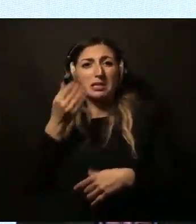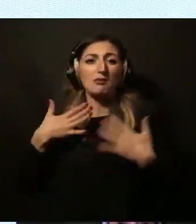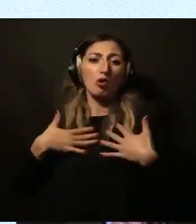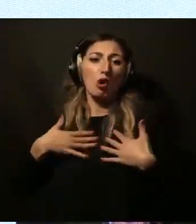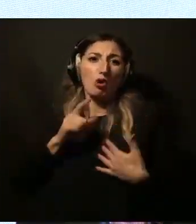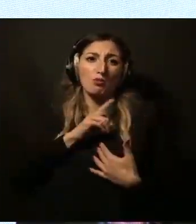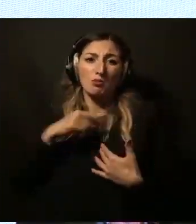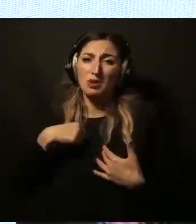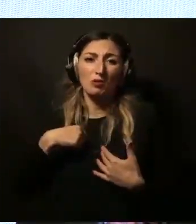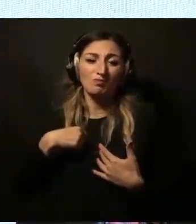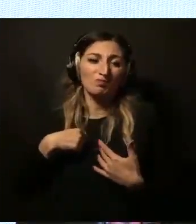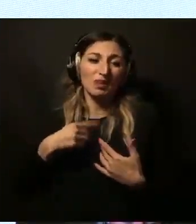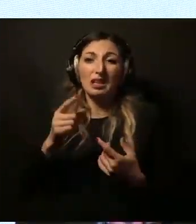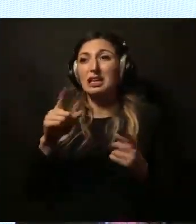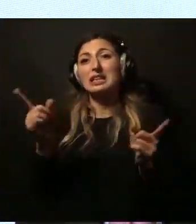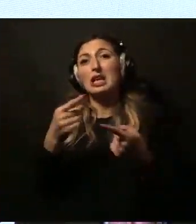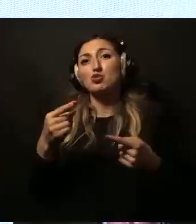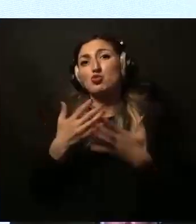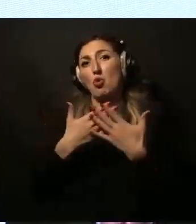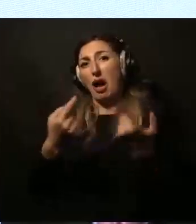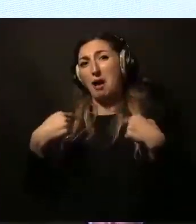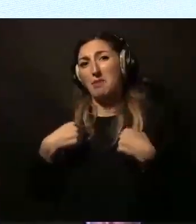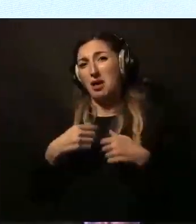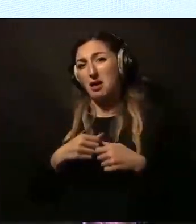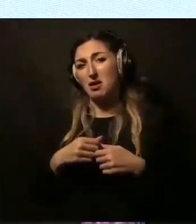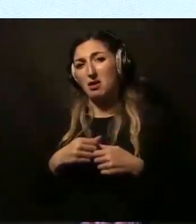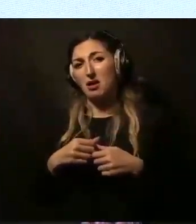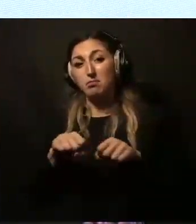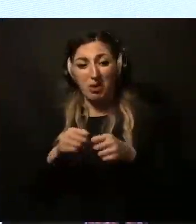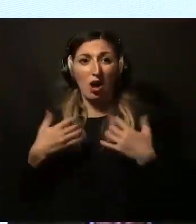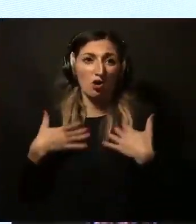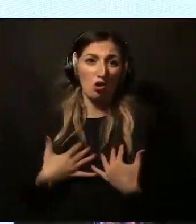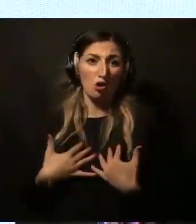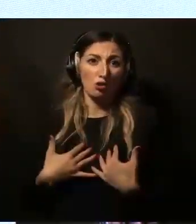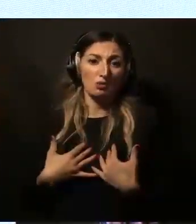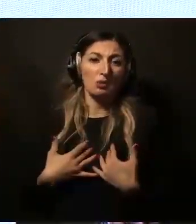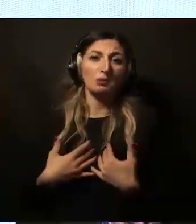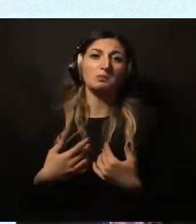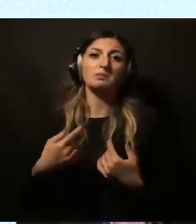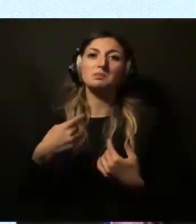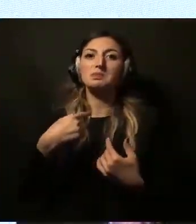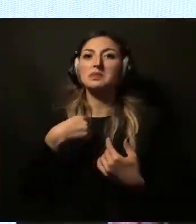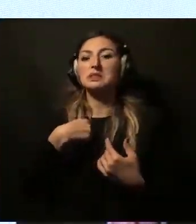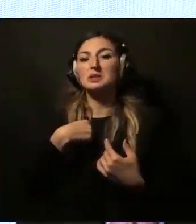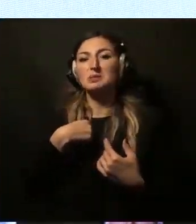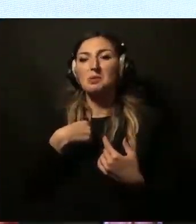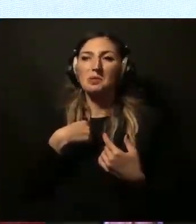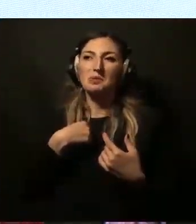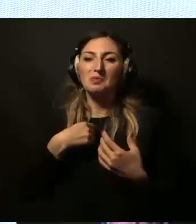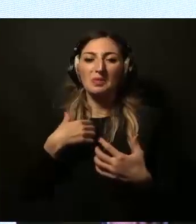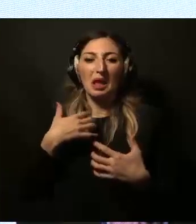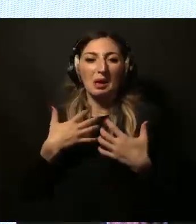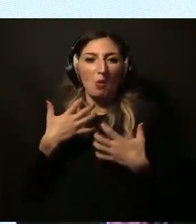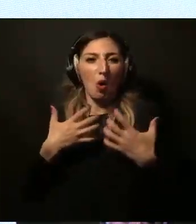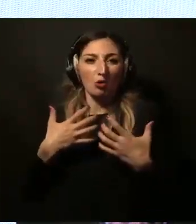considerazione sono certa di non aver mai imparato a non diventare paonazze che prima di salire su un